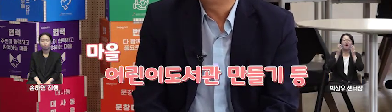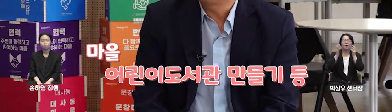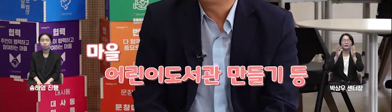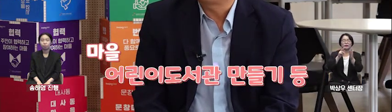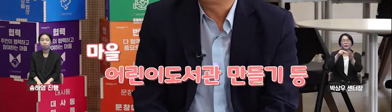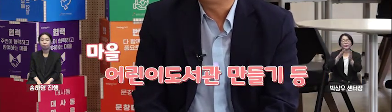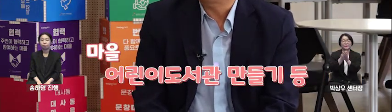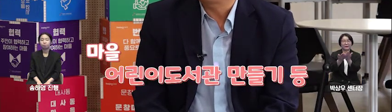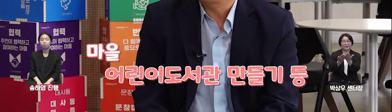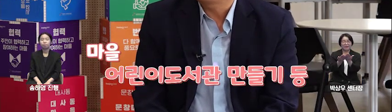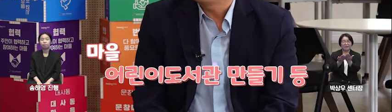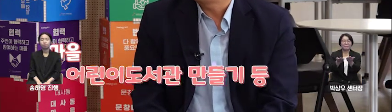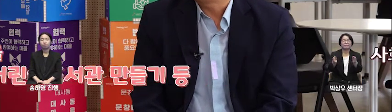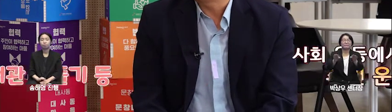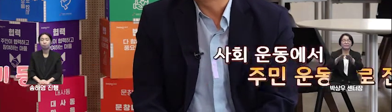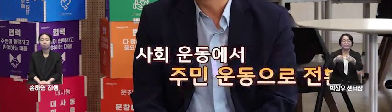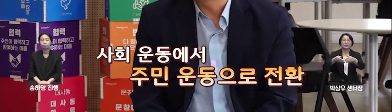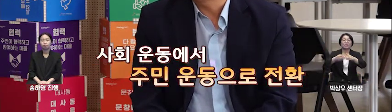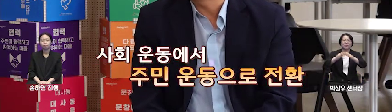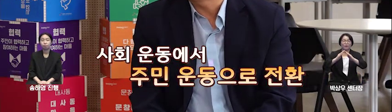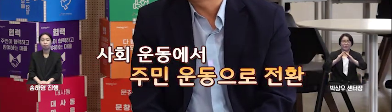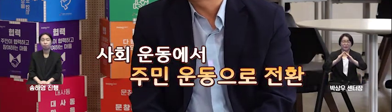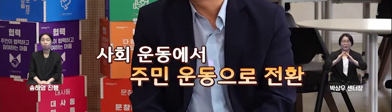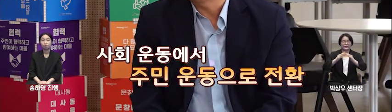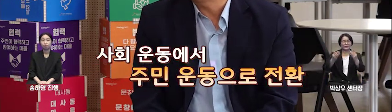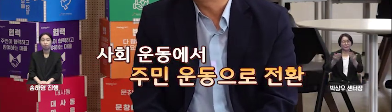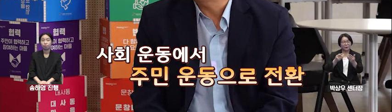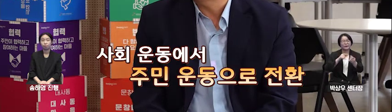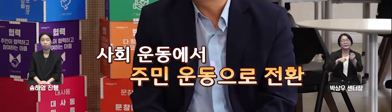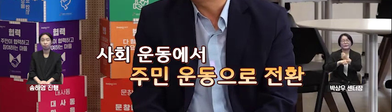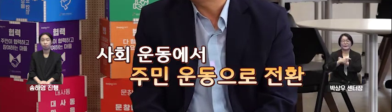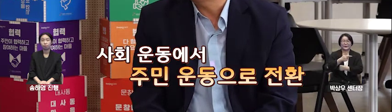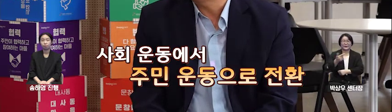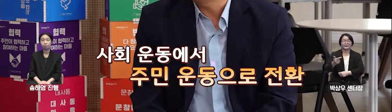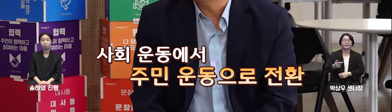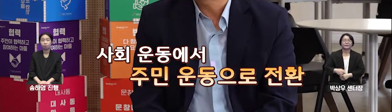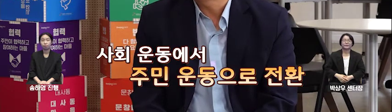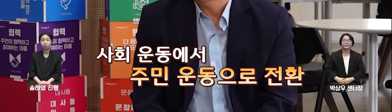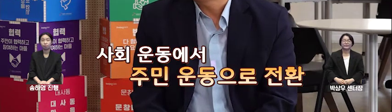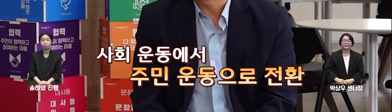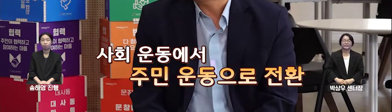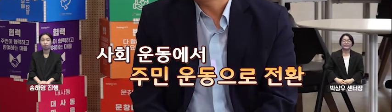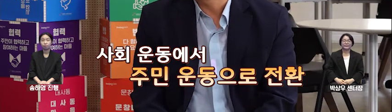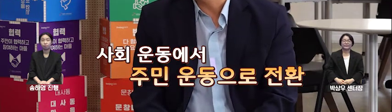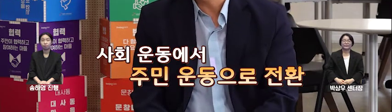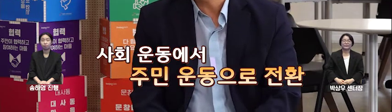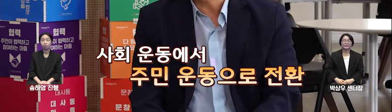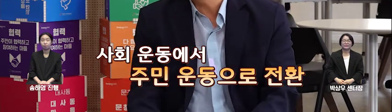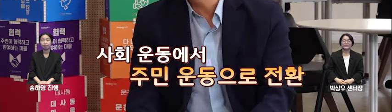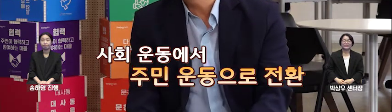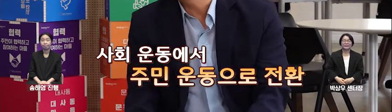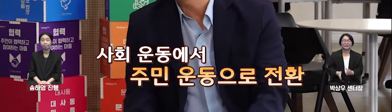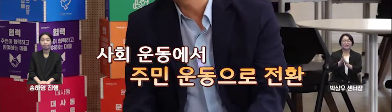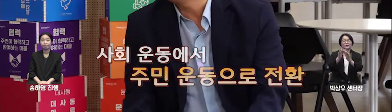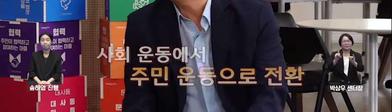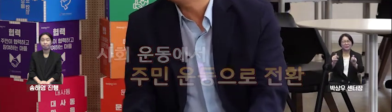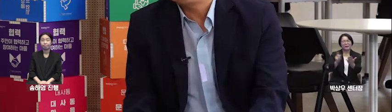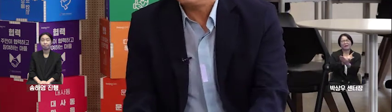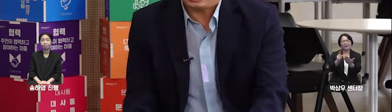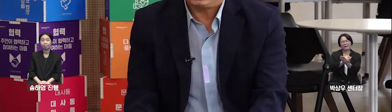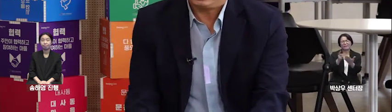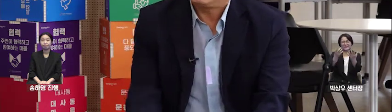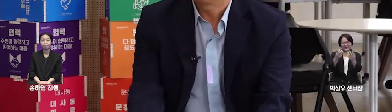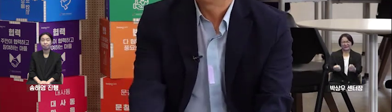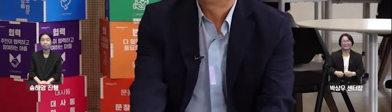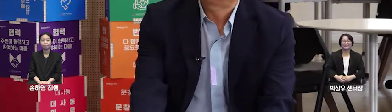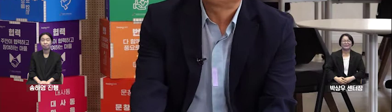이런 주민운동으로 다시 전환을 했던 것도 좀 의미가 있었던 것 같습니다. 그렇구나. 예, 그때 참 많은 시민들을 만났던 것